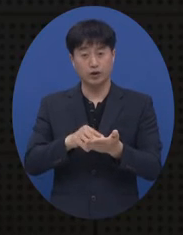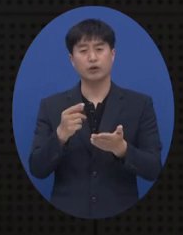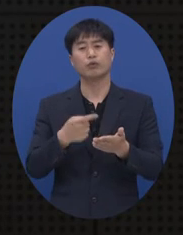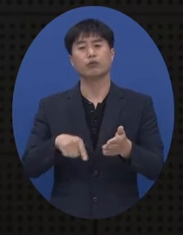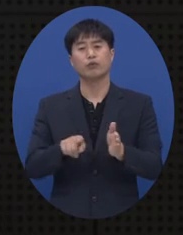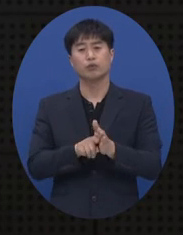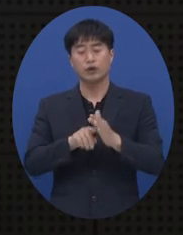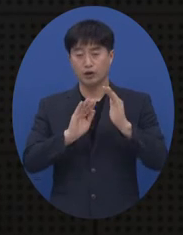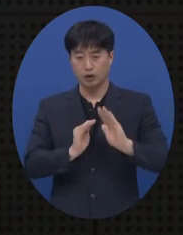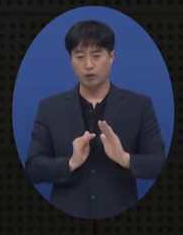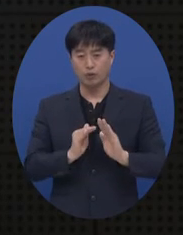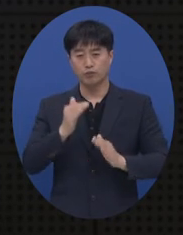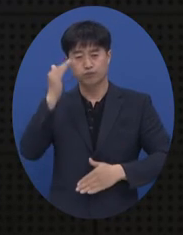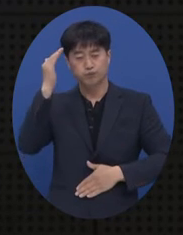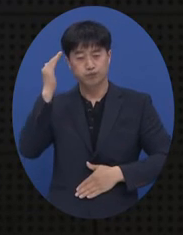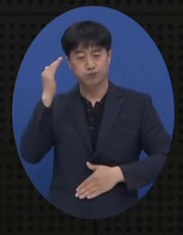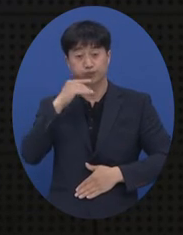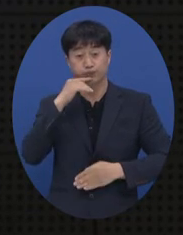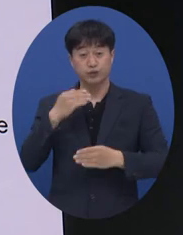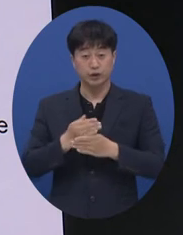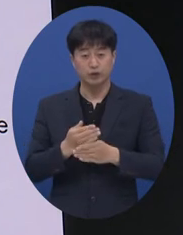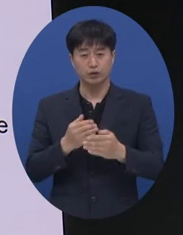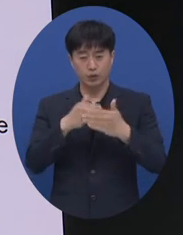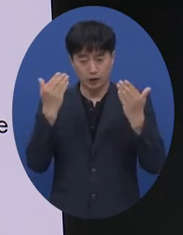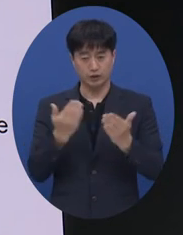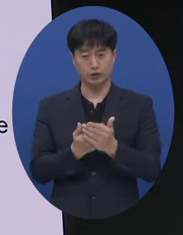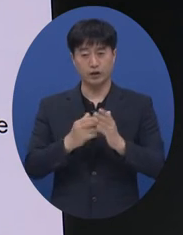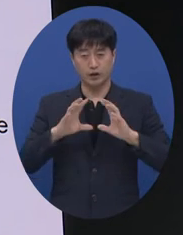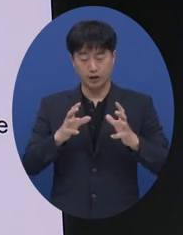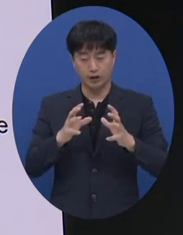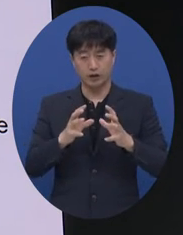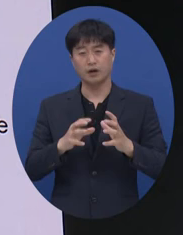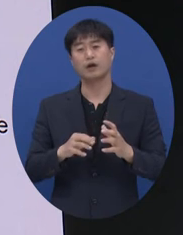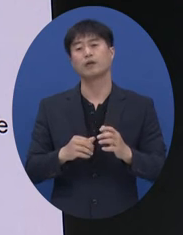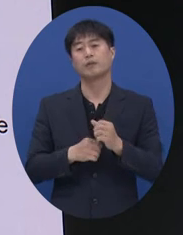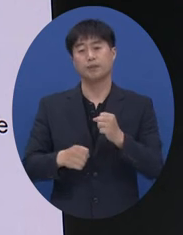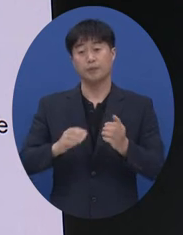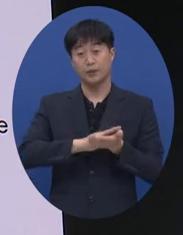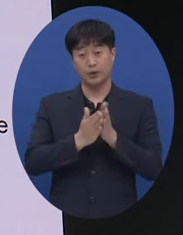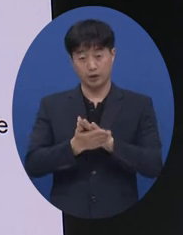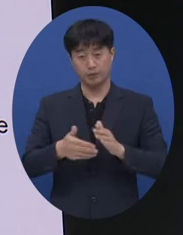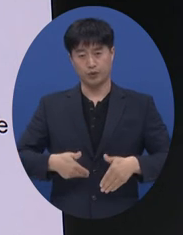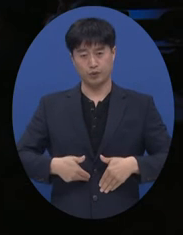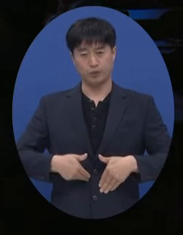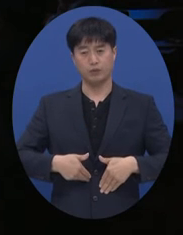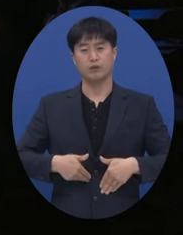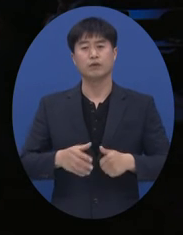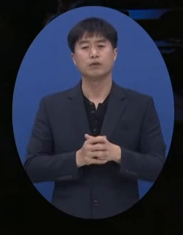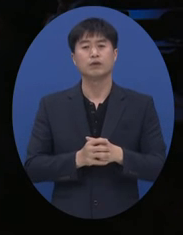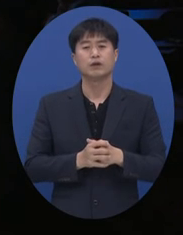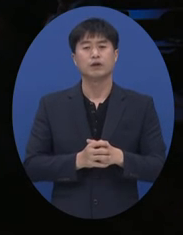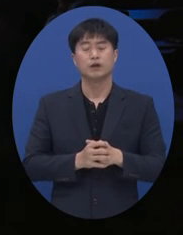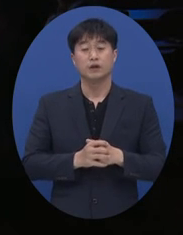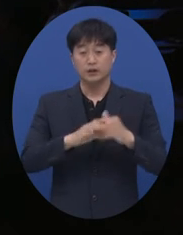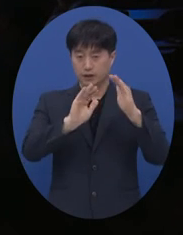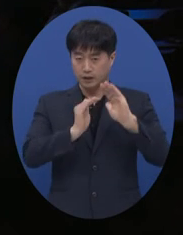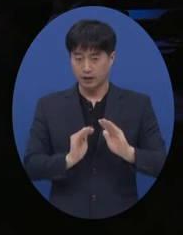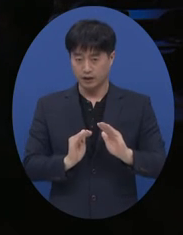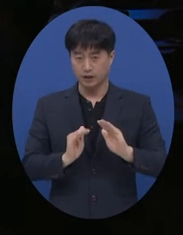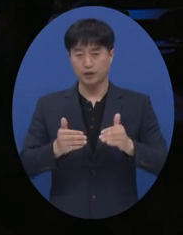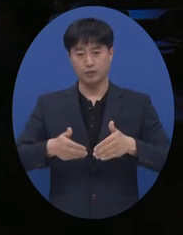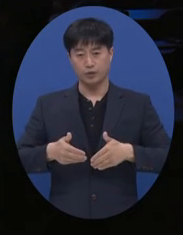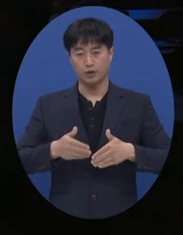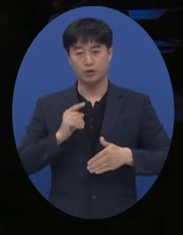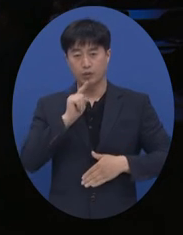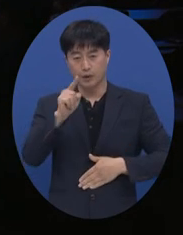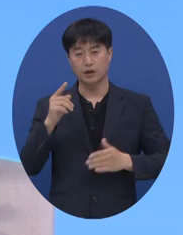정상국가로 작동하는 과정도 포함시켜야 한다며 영변 핵시설 포기와 그에 따른 상응 조치부터 단계적으로 나아가야